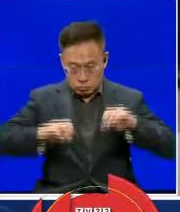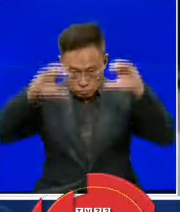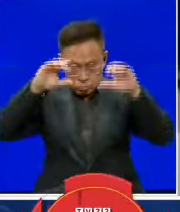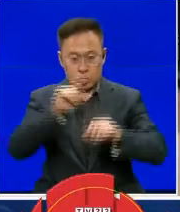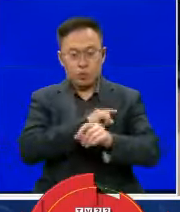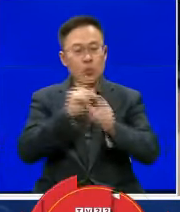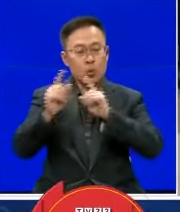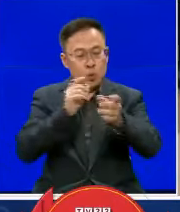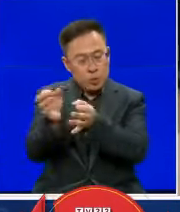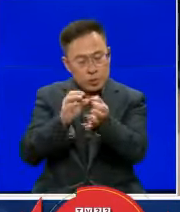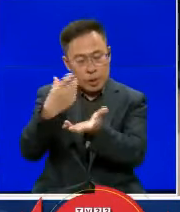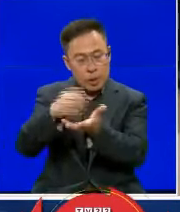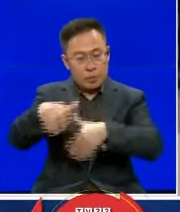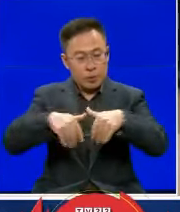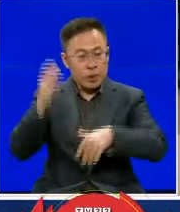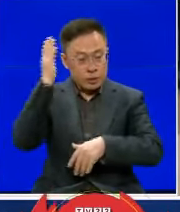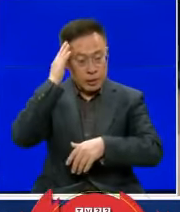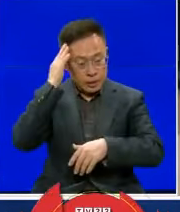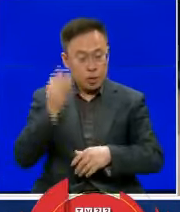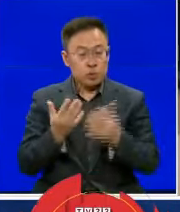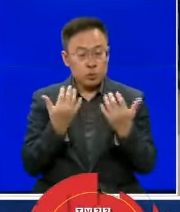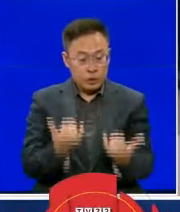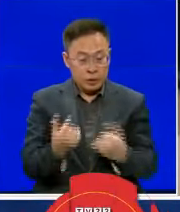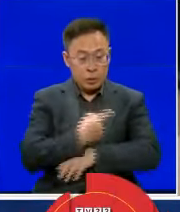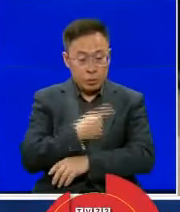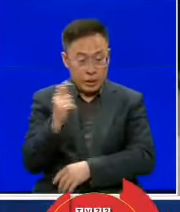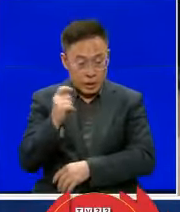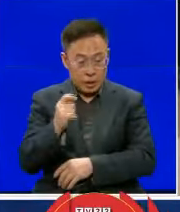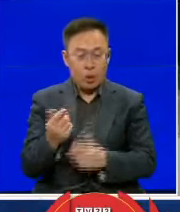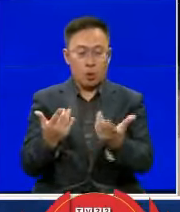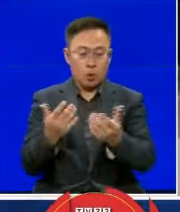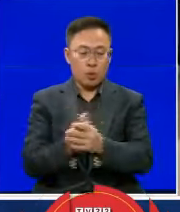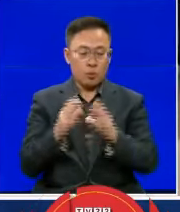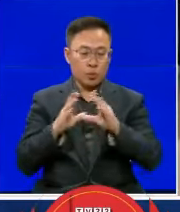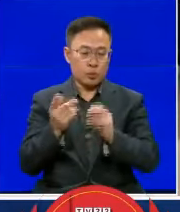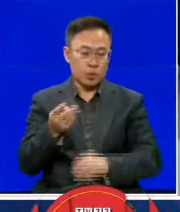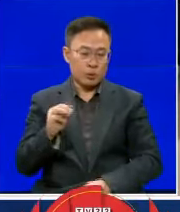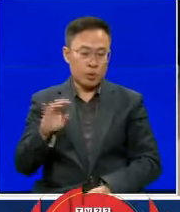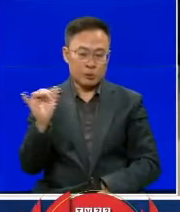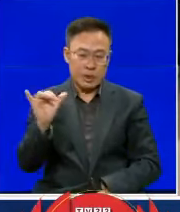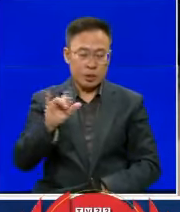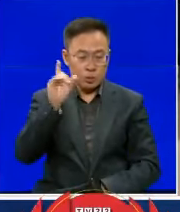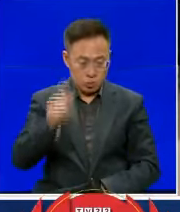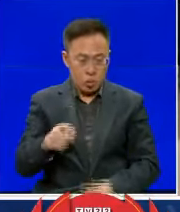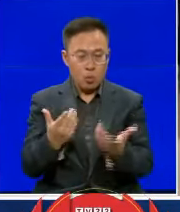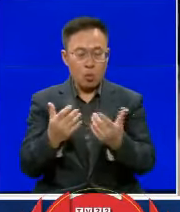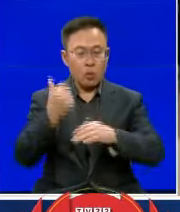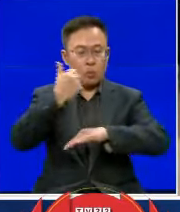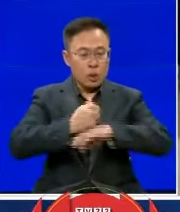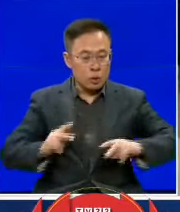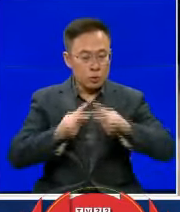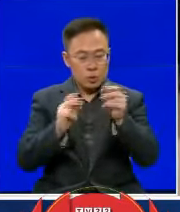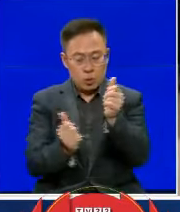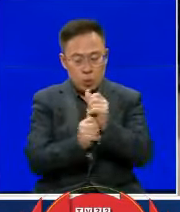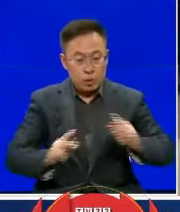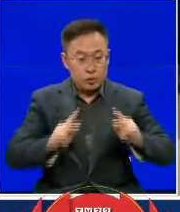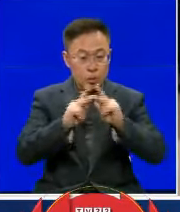วันเนี้ยวันอังคารแต่ไม่มีประชุมครมนะครับก็เดี๋ยวรอครมชุดใหม่กันก่อนอ่าแต่ว่าก็มีข่าวออกมาว่า